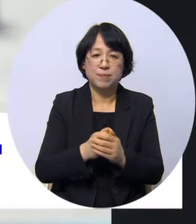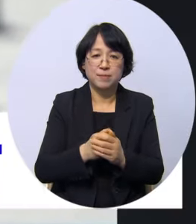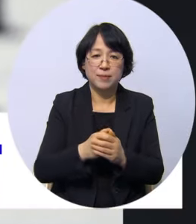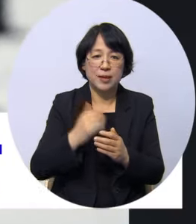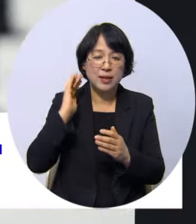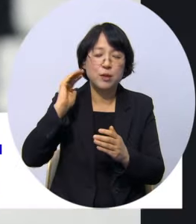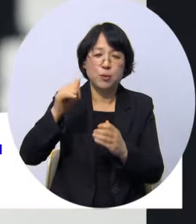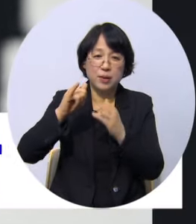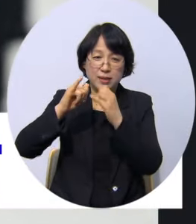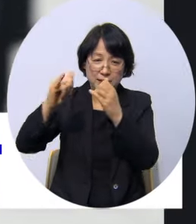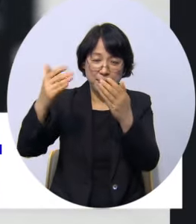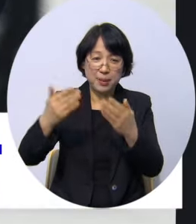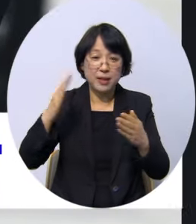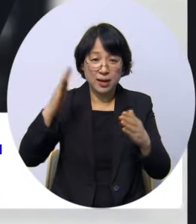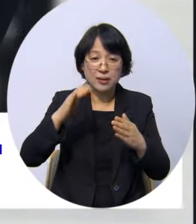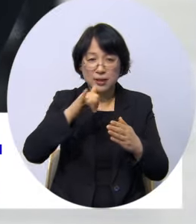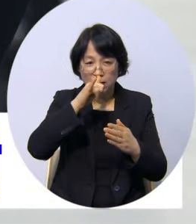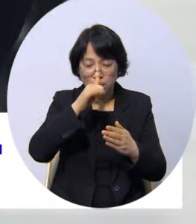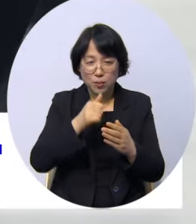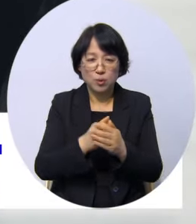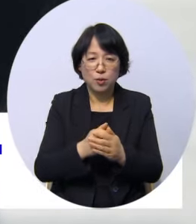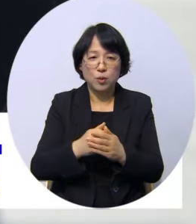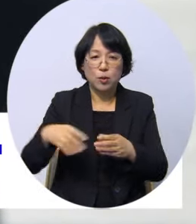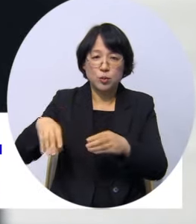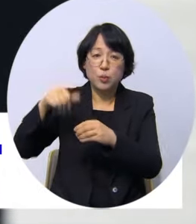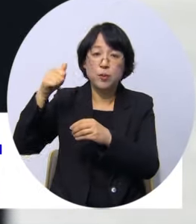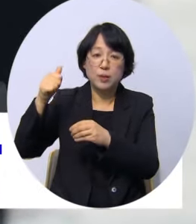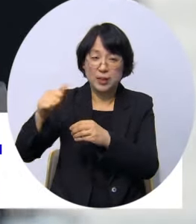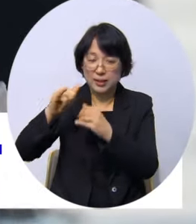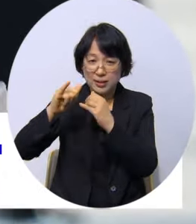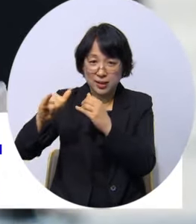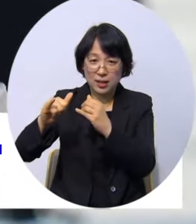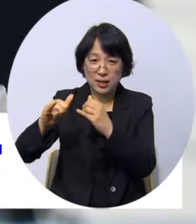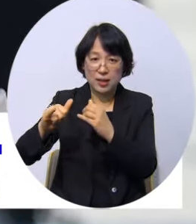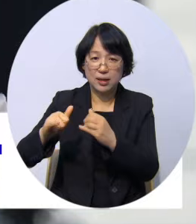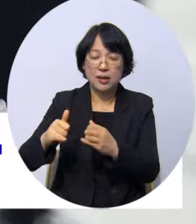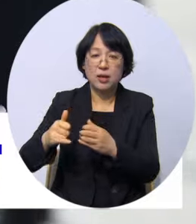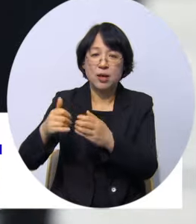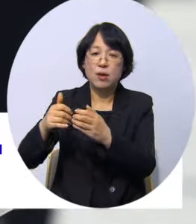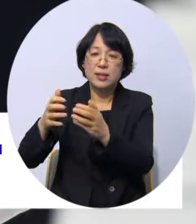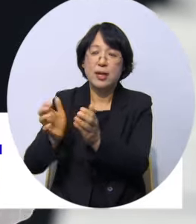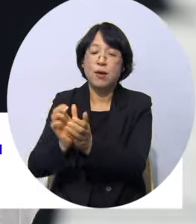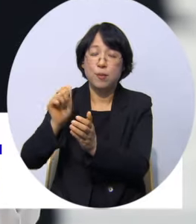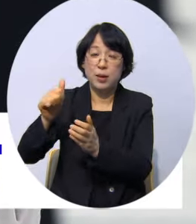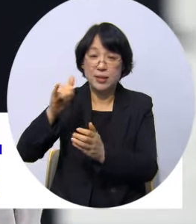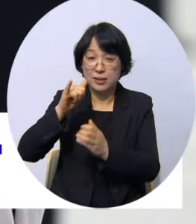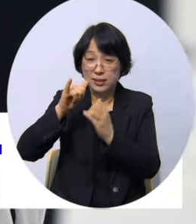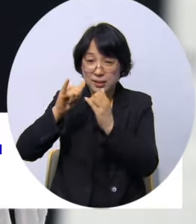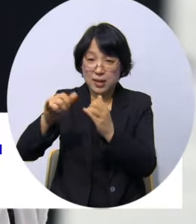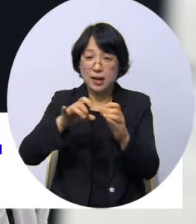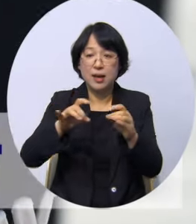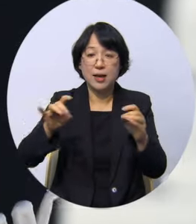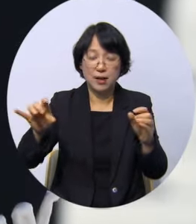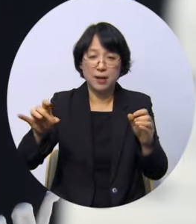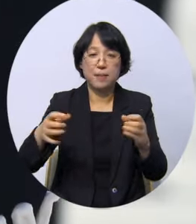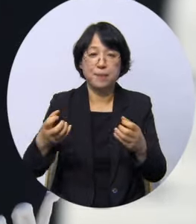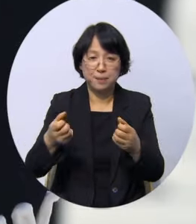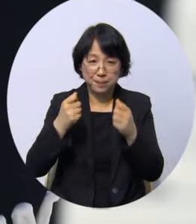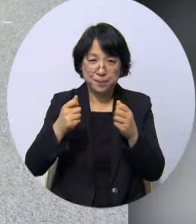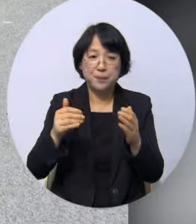수상했고 국무총 상은 허순 해군 소위가 국방부 장관상은 최종훈 해군 소위가 각각